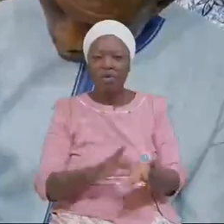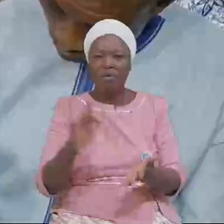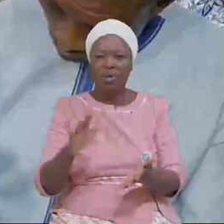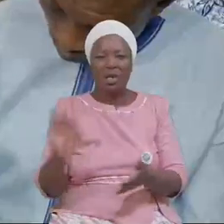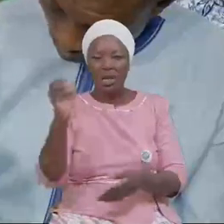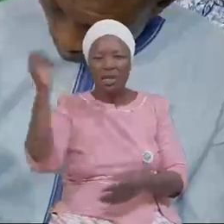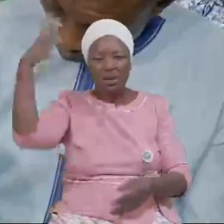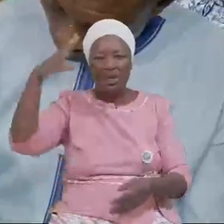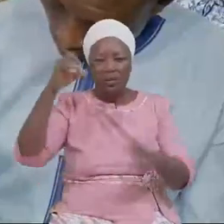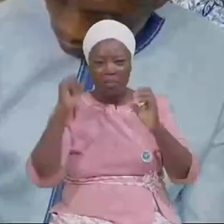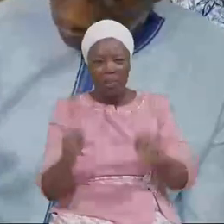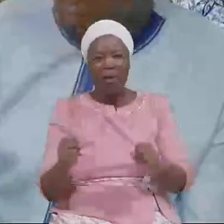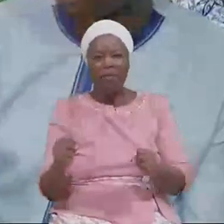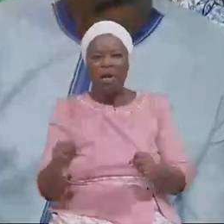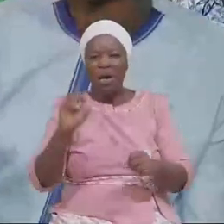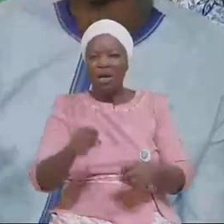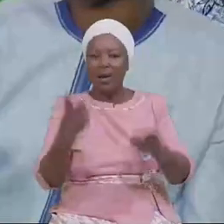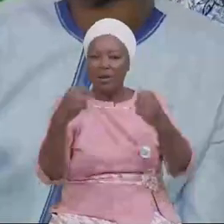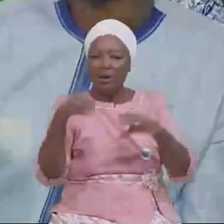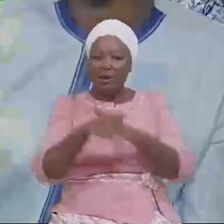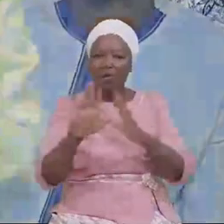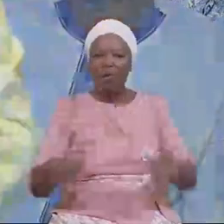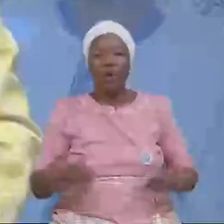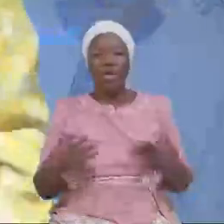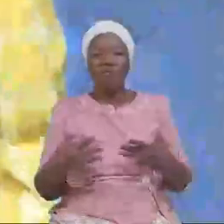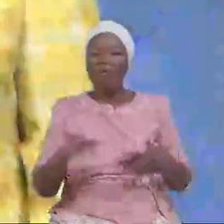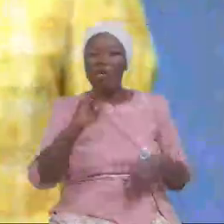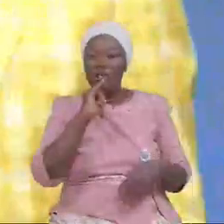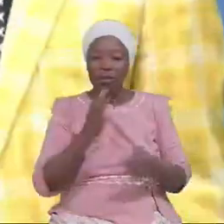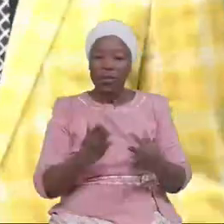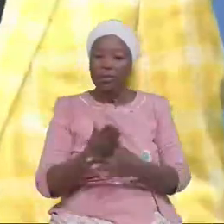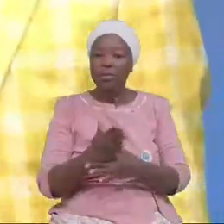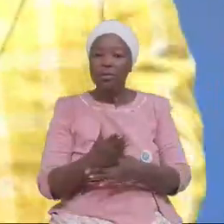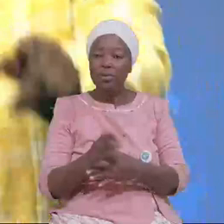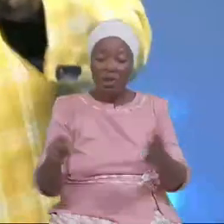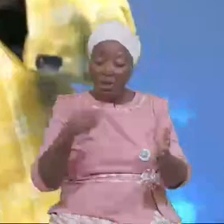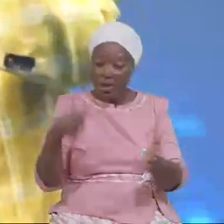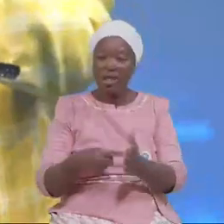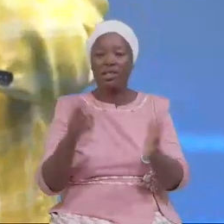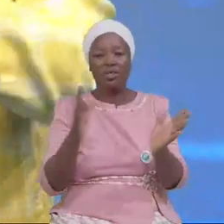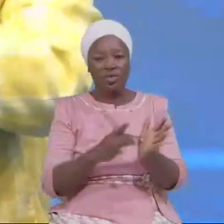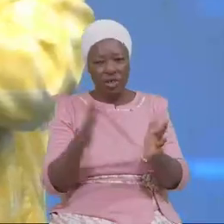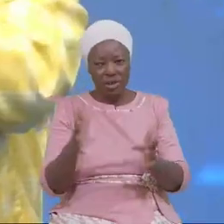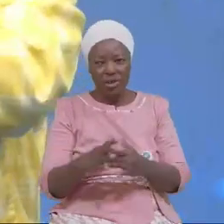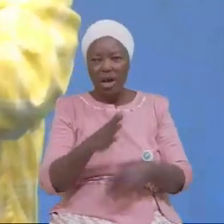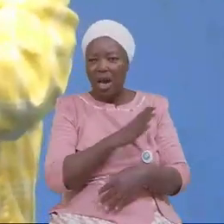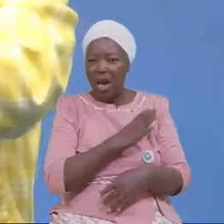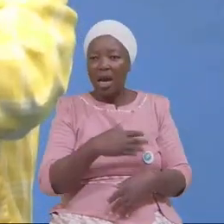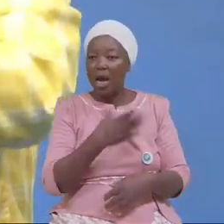gloire, la puissance, la grâce peut venir dans votre vie, c'est par Jésus-Christ.